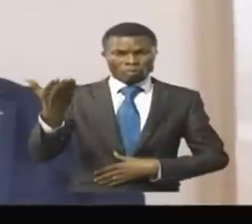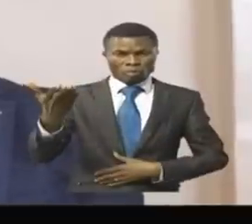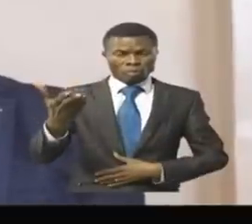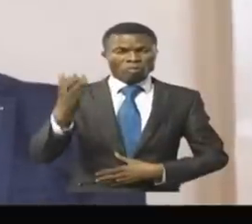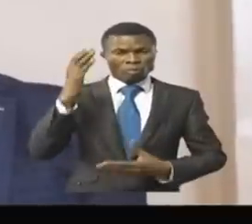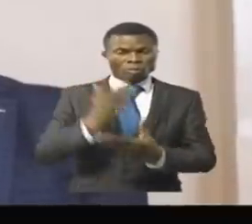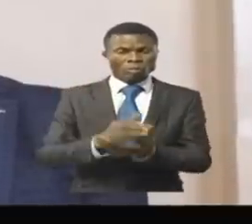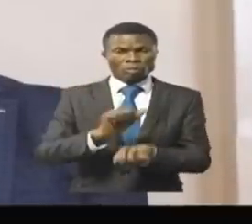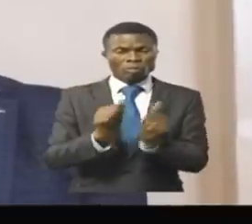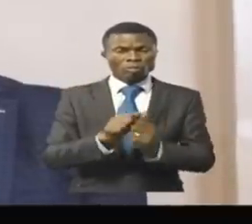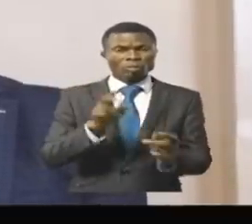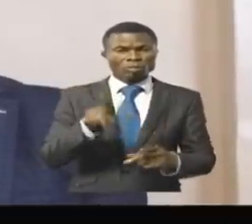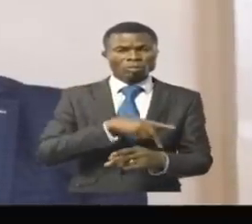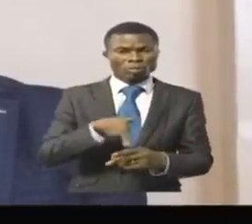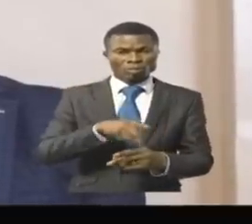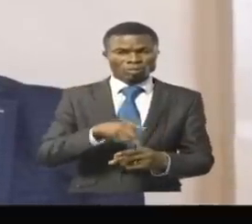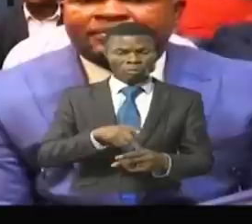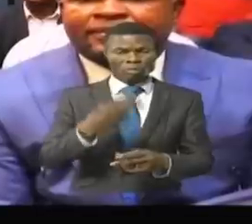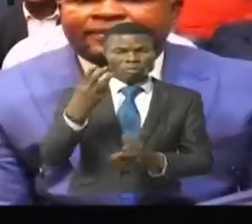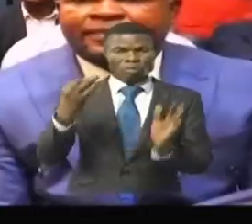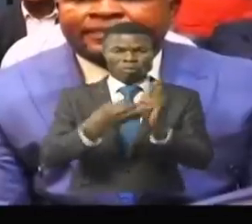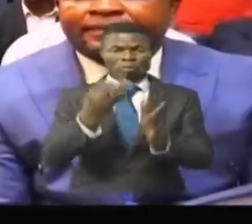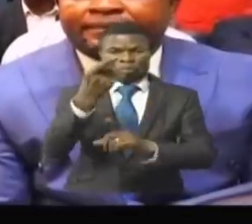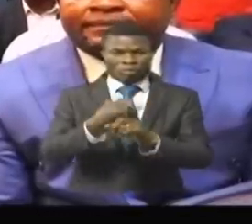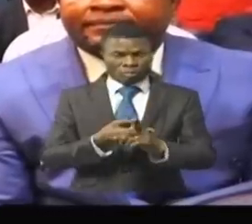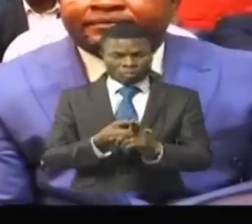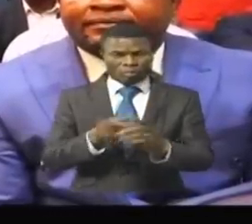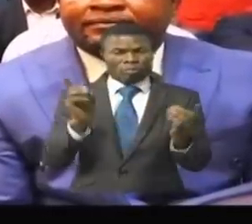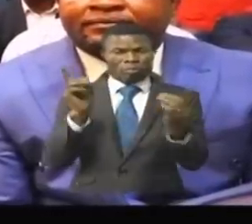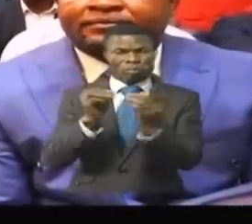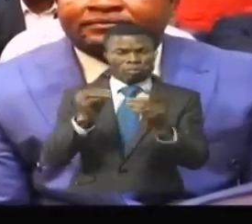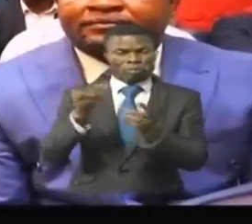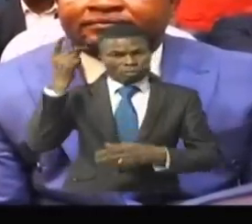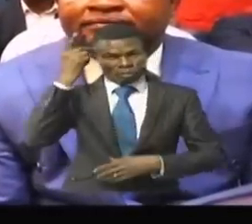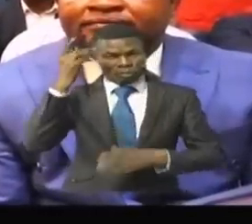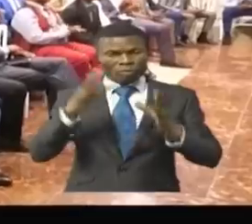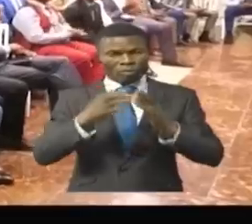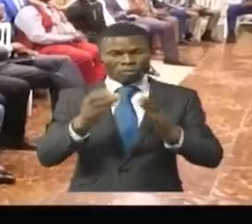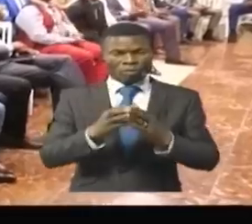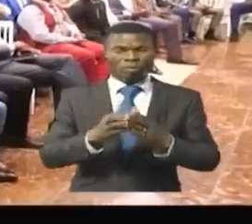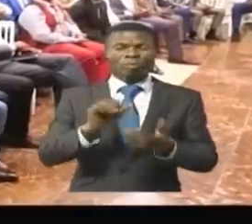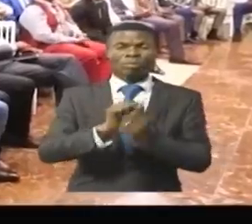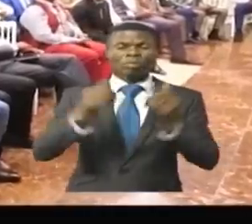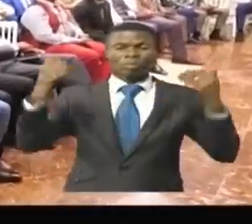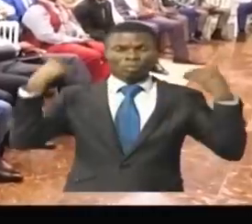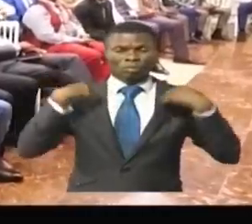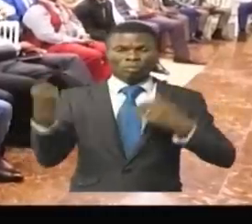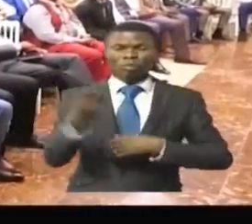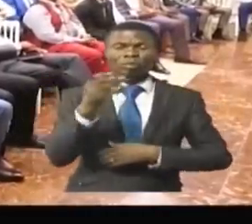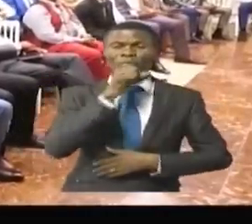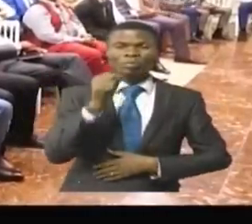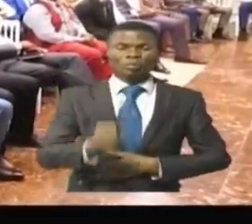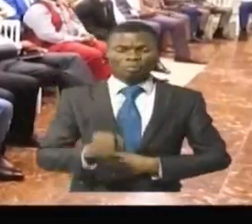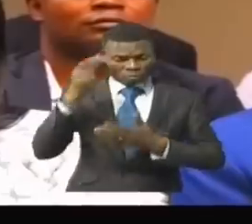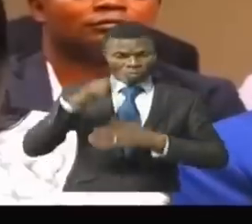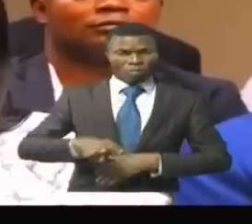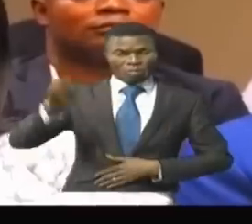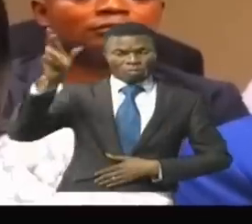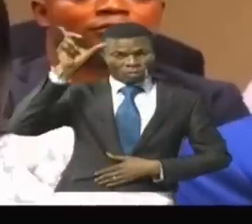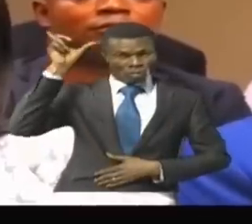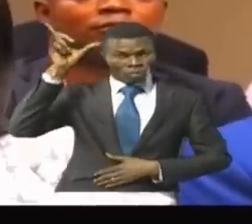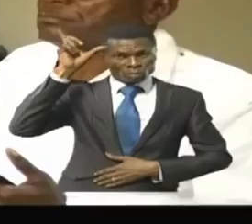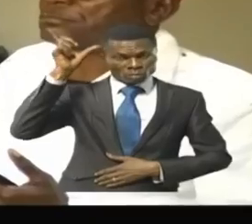crise provisoire. Après plus de 8 mois de consultations à Kinshasa avec les hiérarchies, les deux doyens de l'UDPS Lubumbashi,